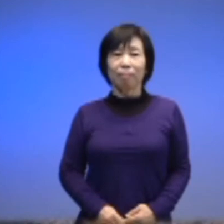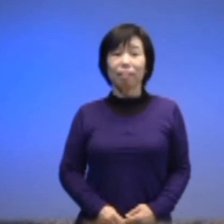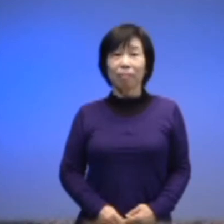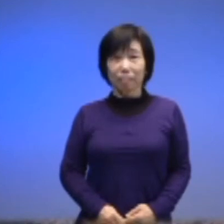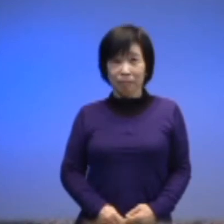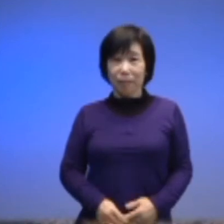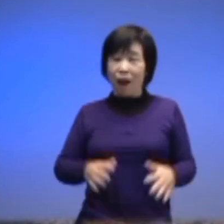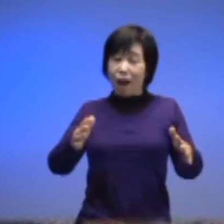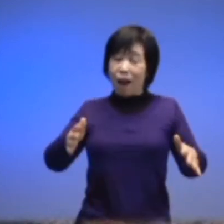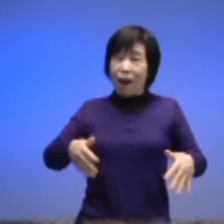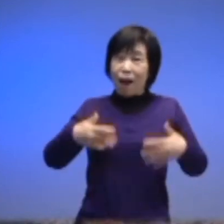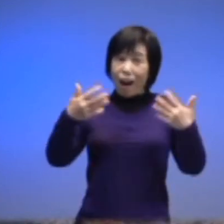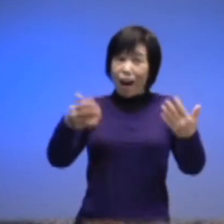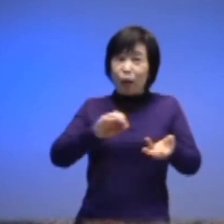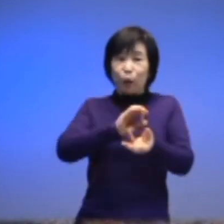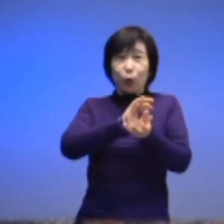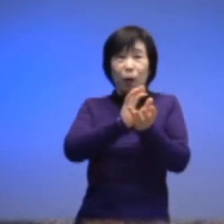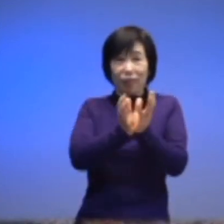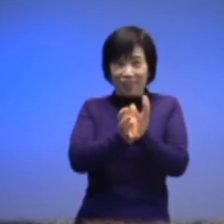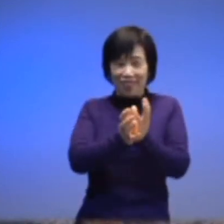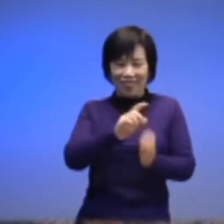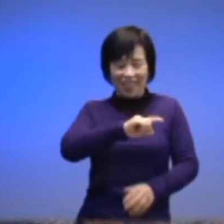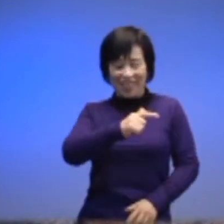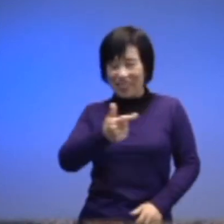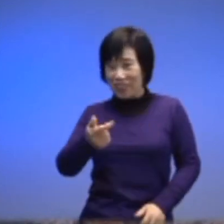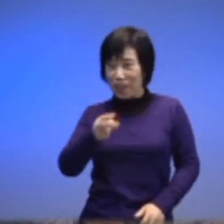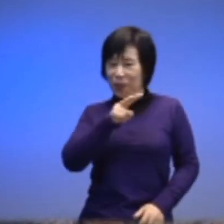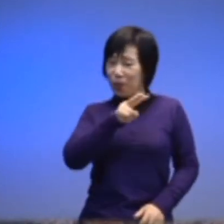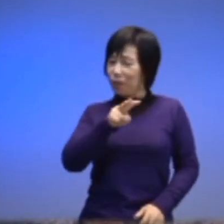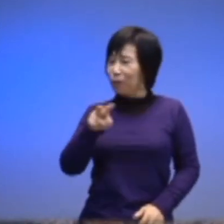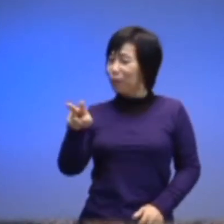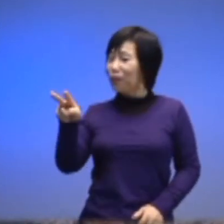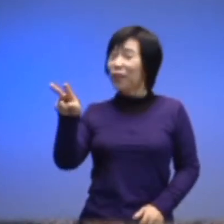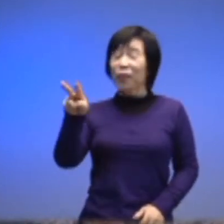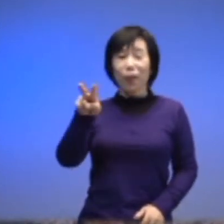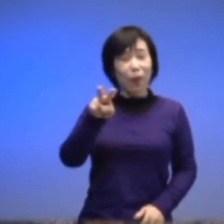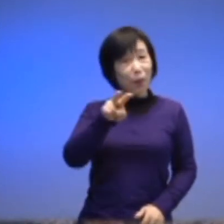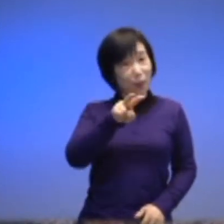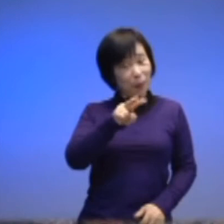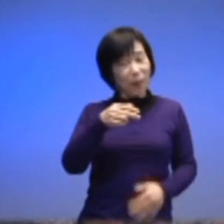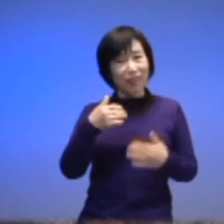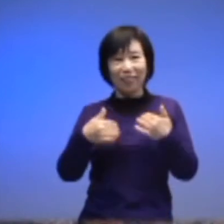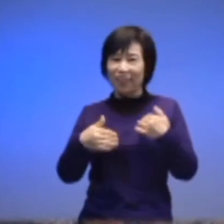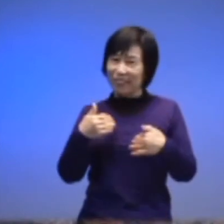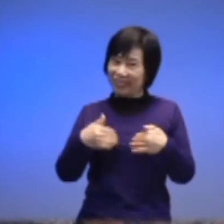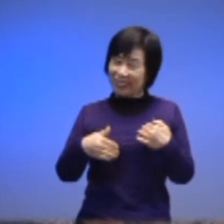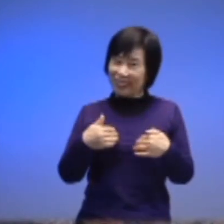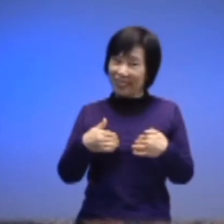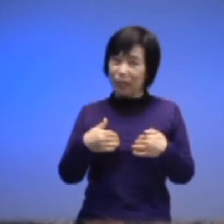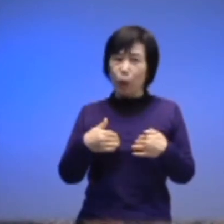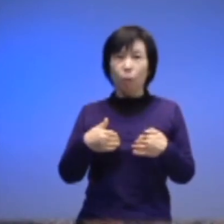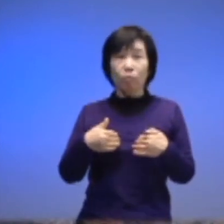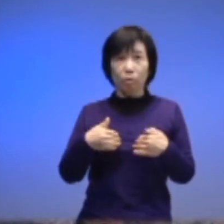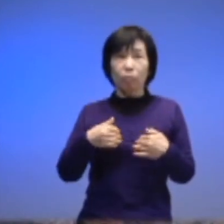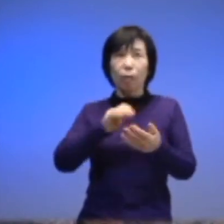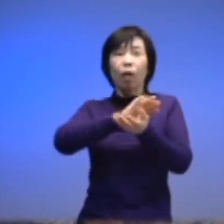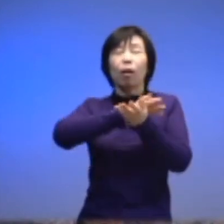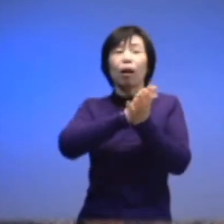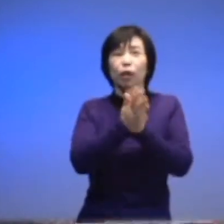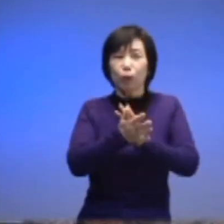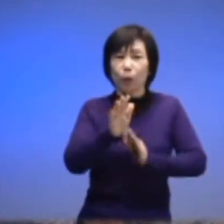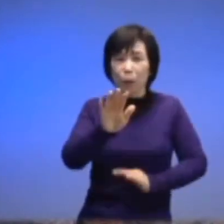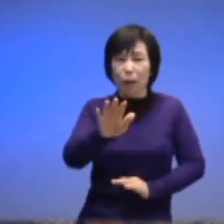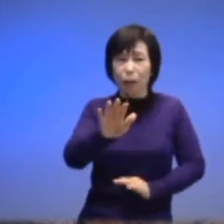春だけでも毎月いろんな花が楽しめそうやね。もちろん桜の花も咲きますよ。